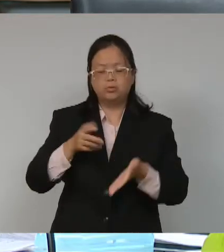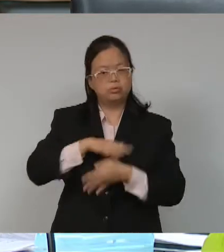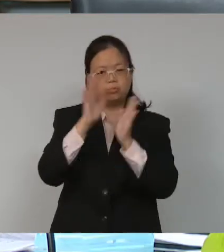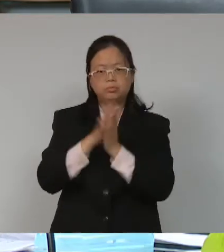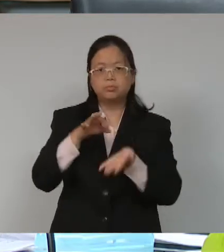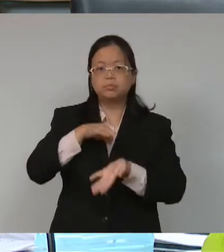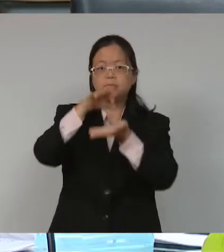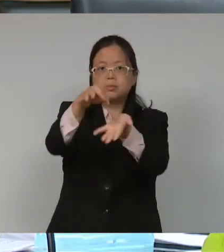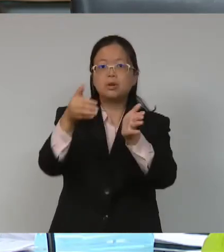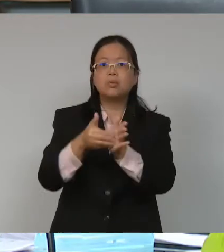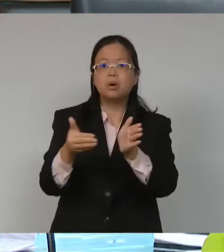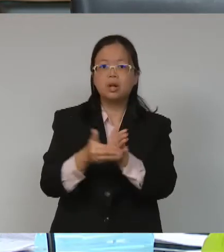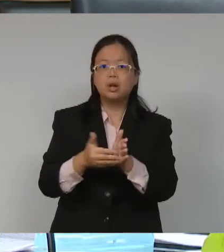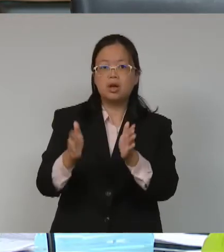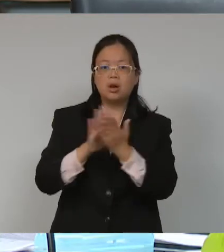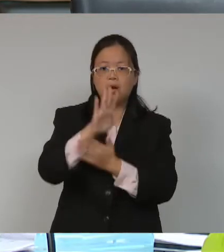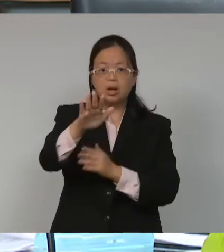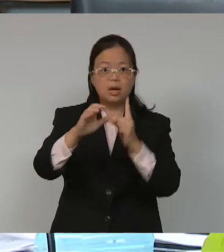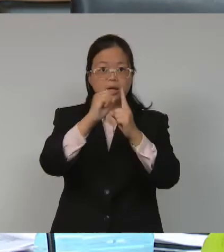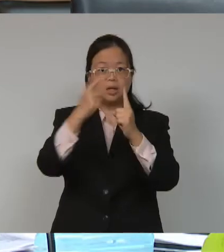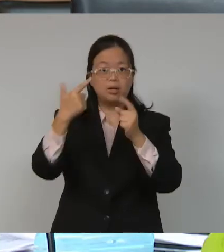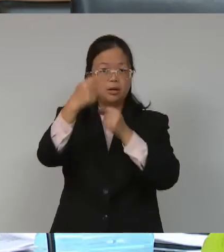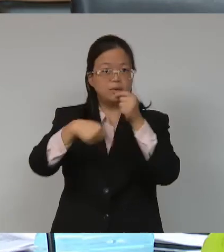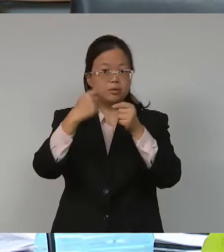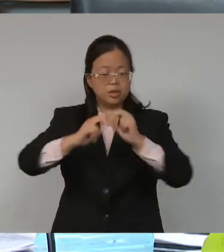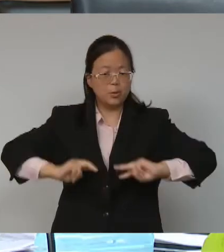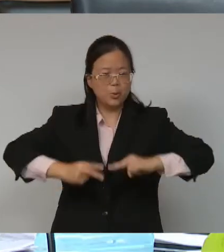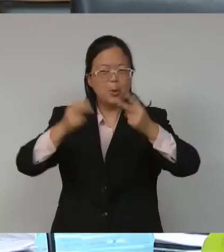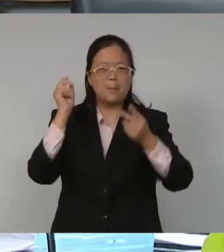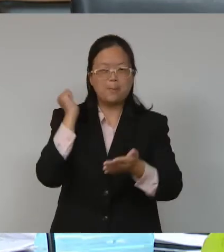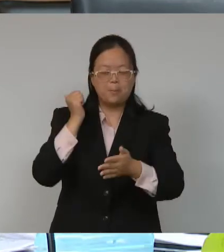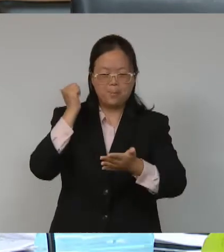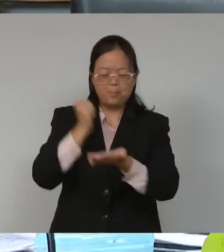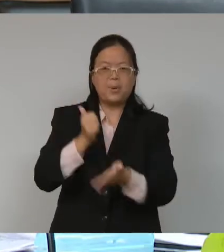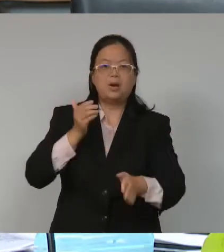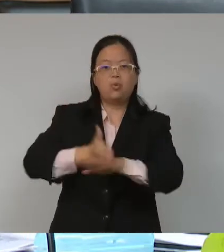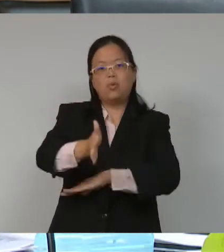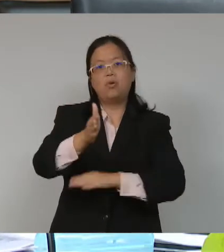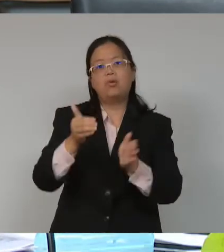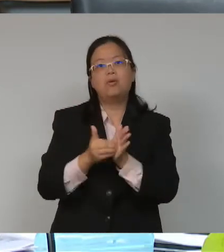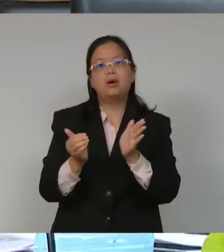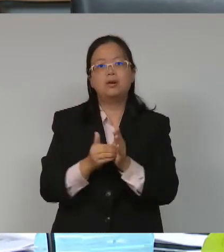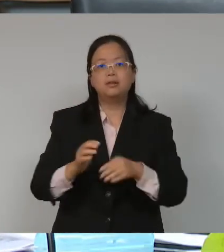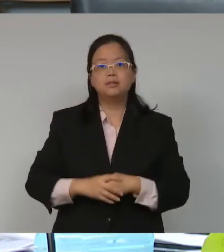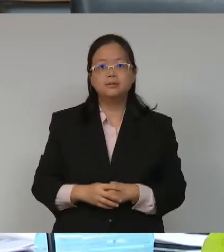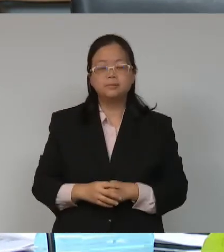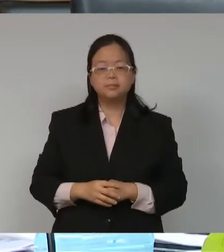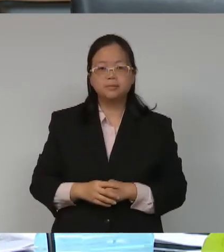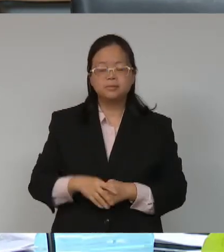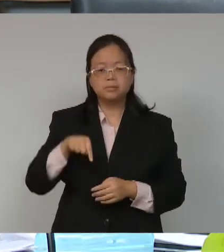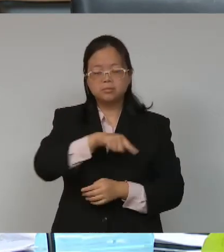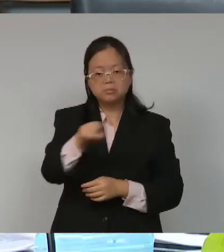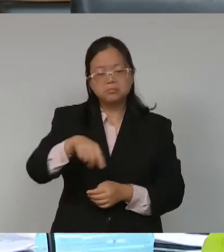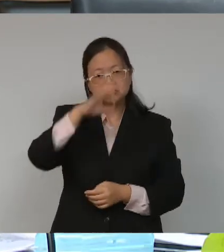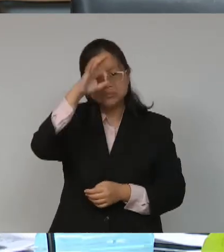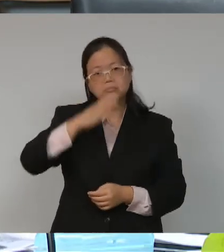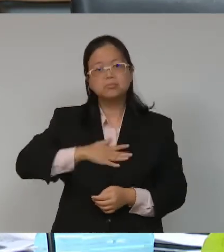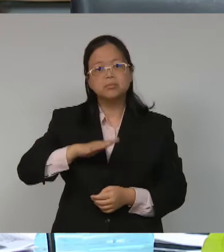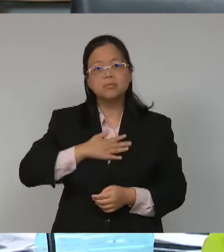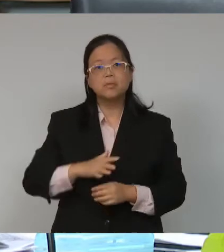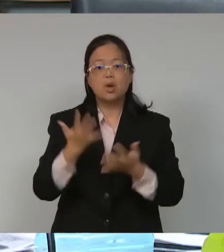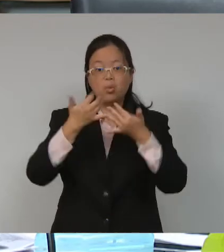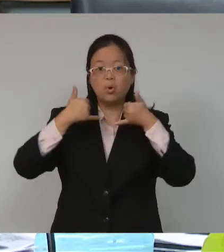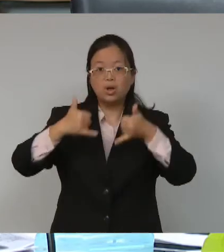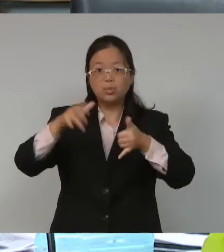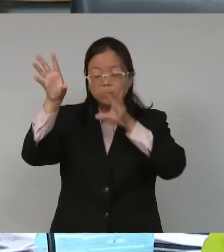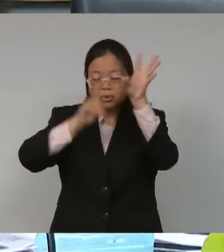案呢，后来在106年的时候修法通过了。大家看看立法院公那个网络的资料，立法院这个网络资